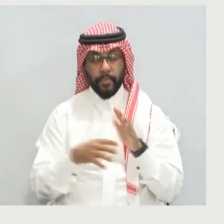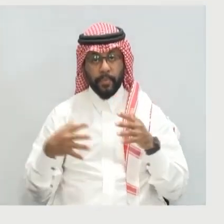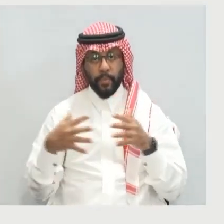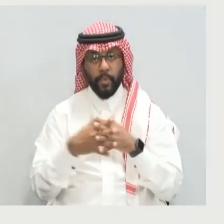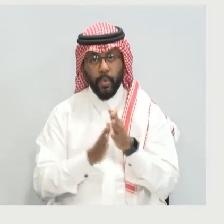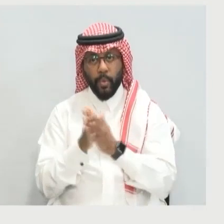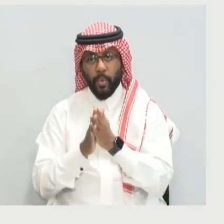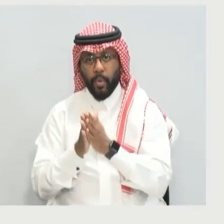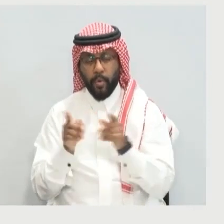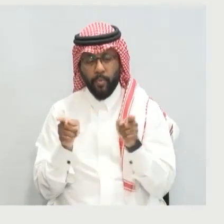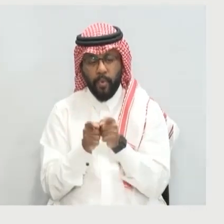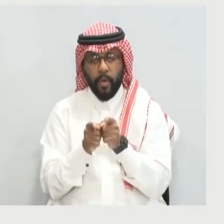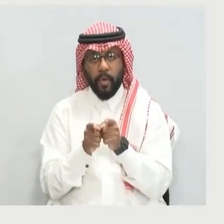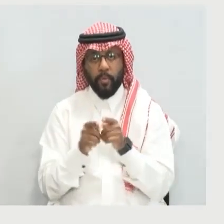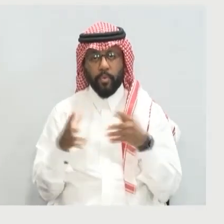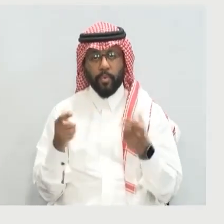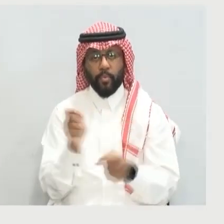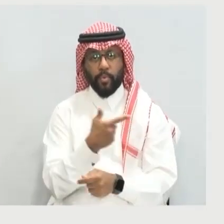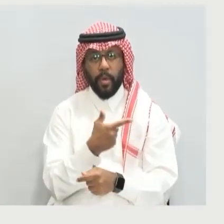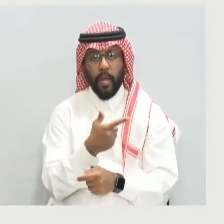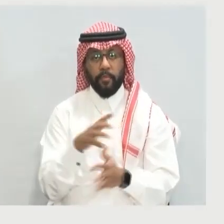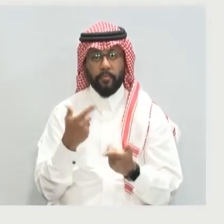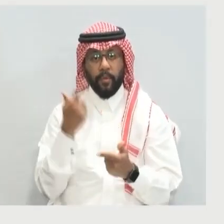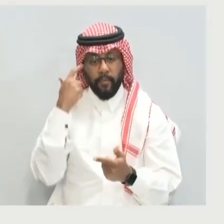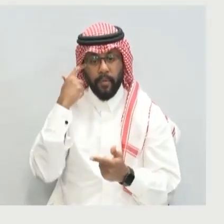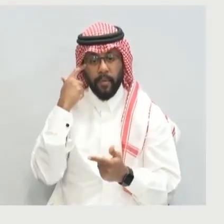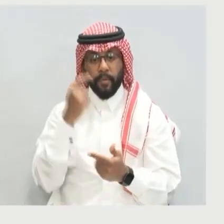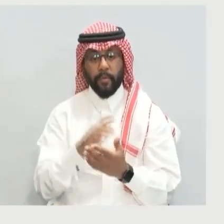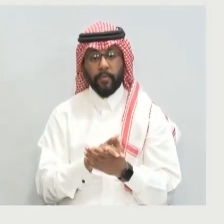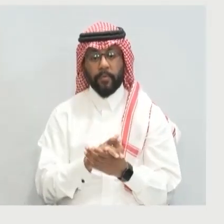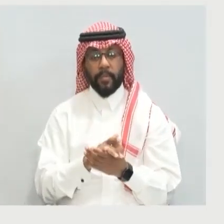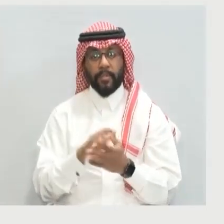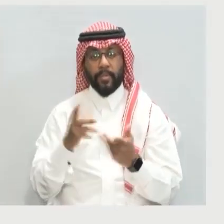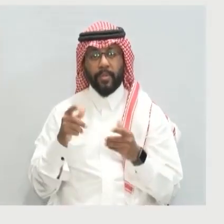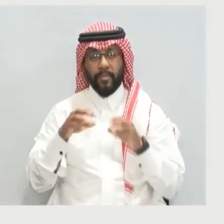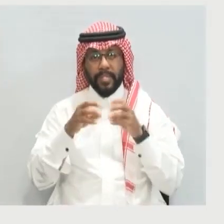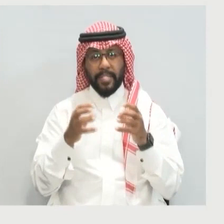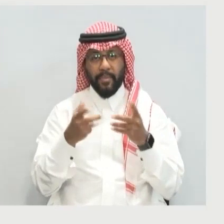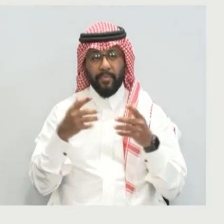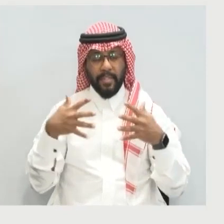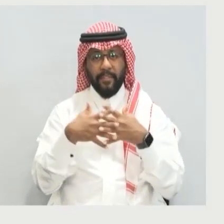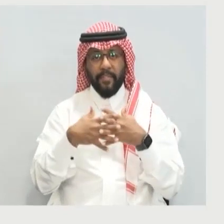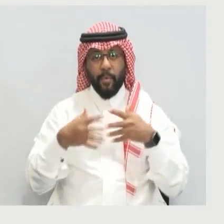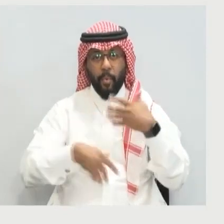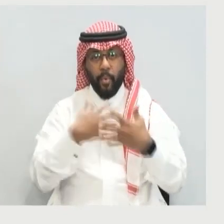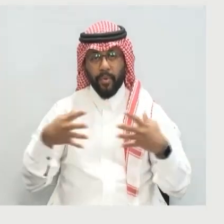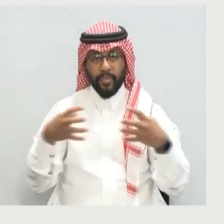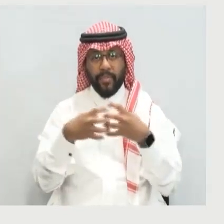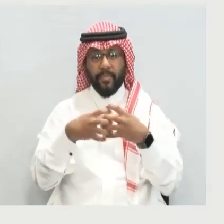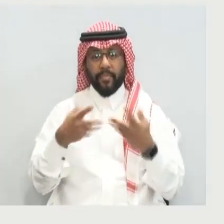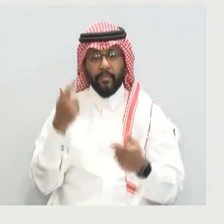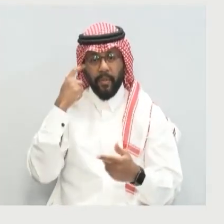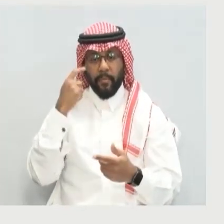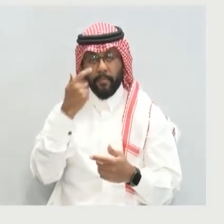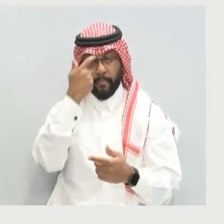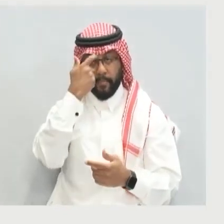المنشط القصيره ماذا سيحدث تتك تتكسر الروابط في المواد المتفاعله في حين